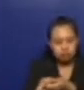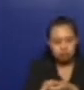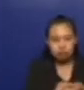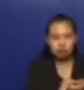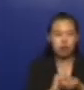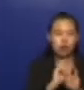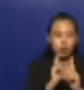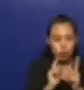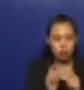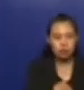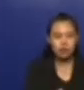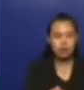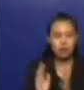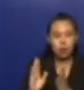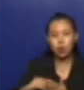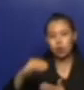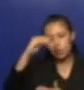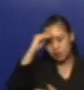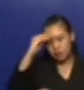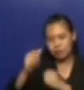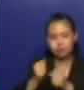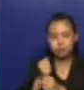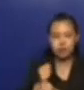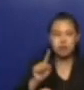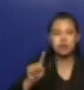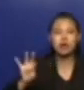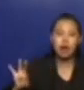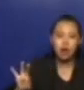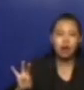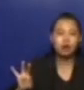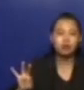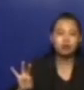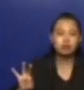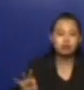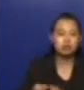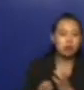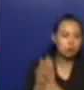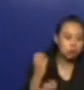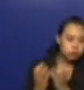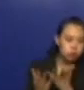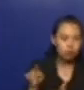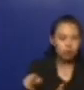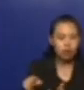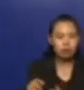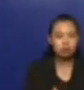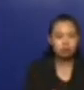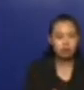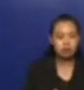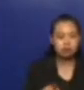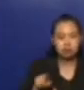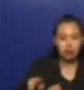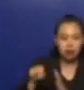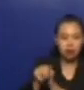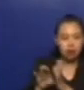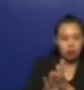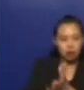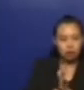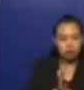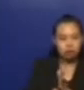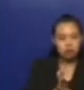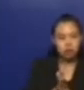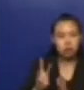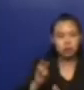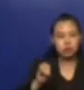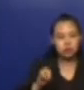นิสิตนักศึกษาในสมัยปี19ที่เข้าป่าก็มีคำสั่งหรือมีนโยบาย66ทับ